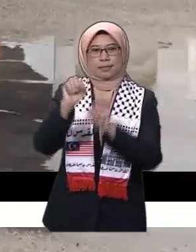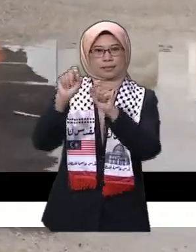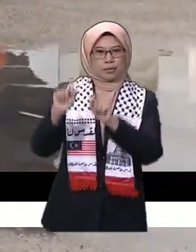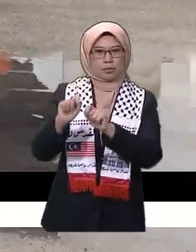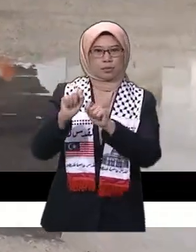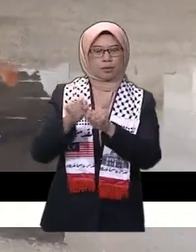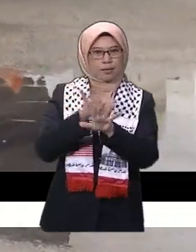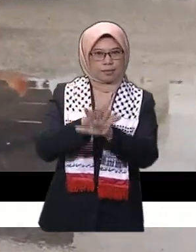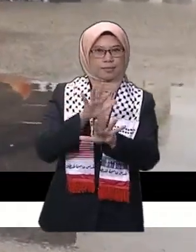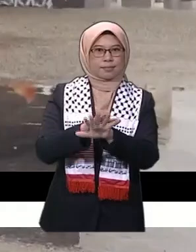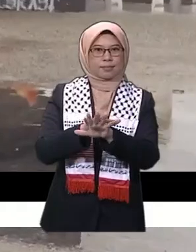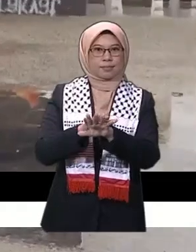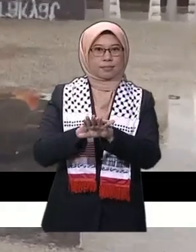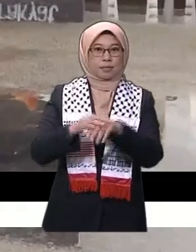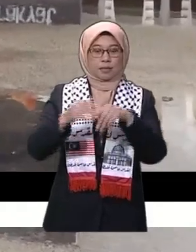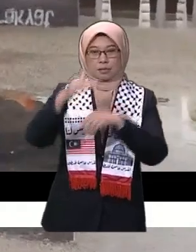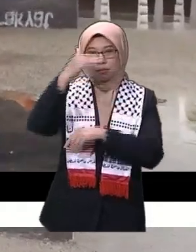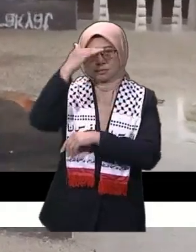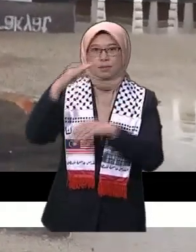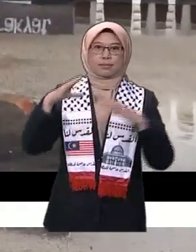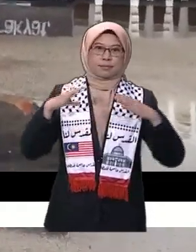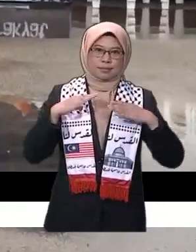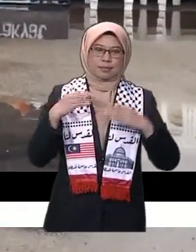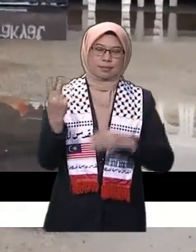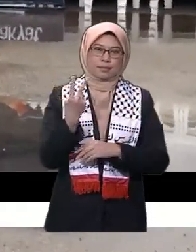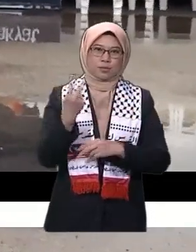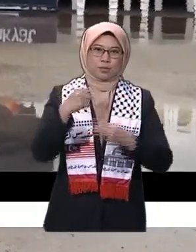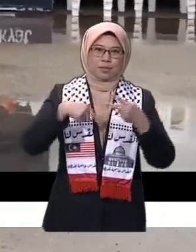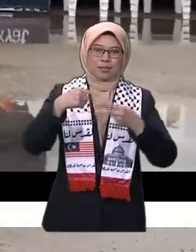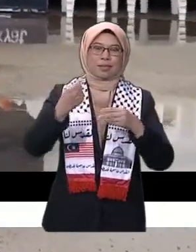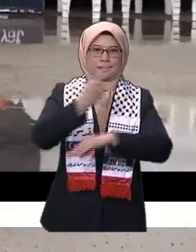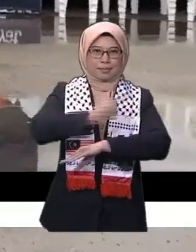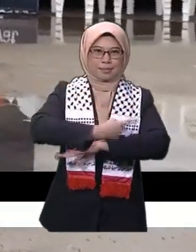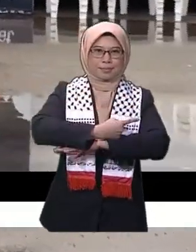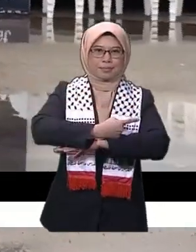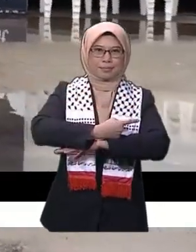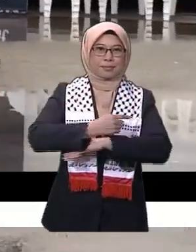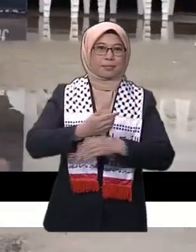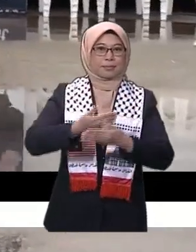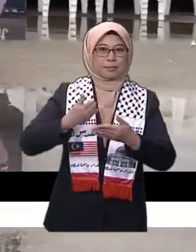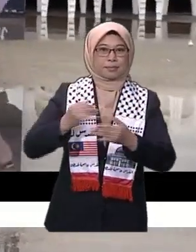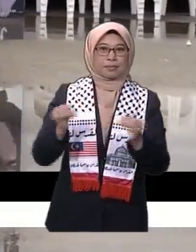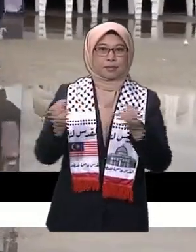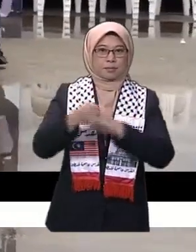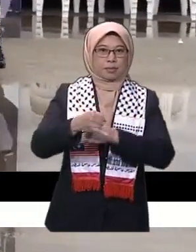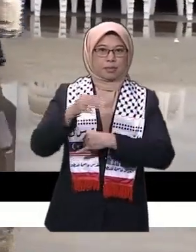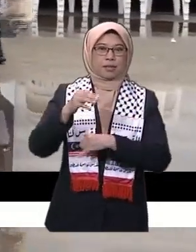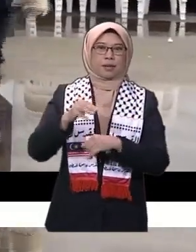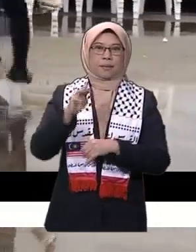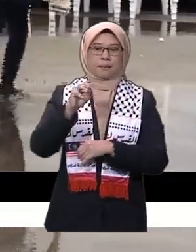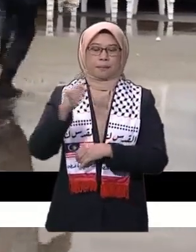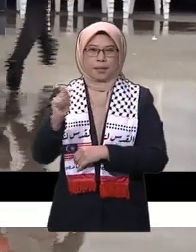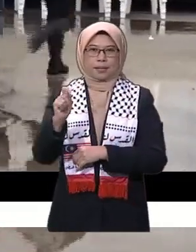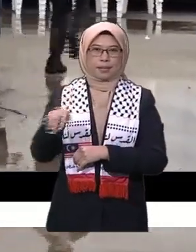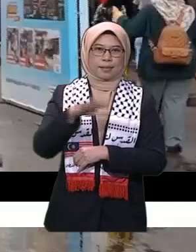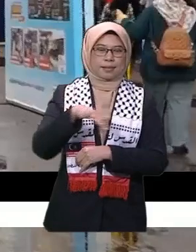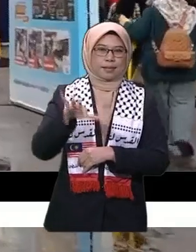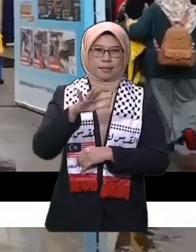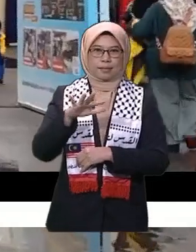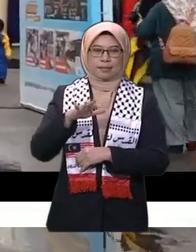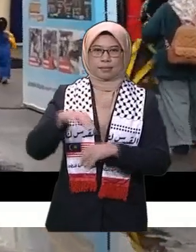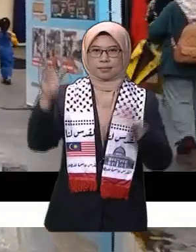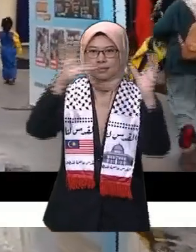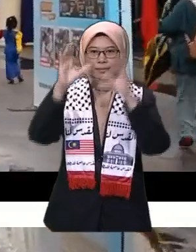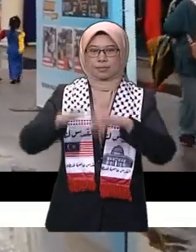akan bertambah dengan negeri Johor akan bercuti pada kedua-dua hari berkenaan. Sebelum ini, Jabatan Meteorologi Malaysia Johor meramalkan